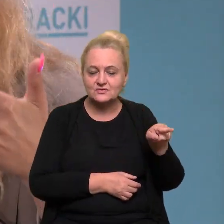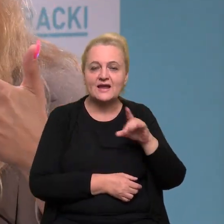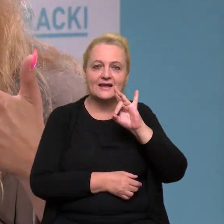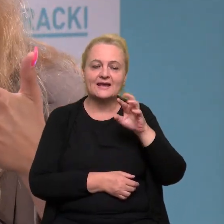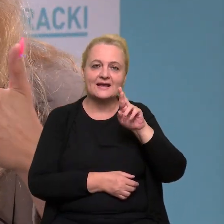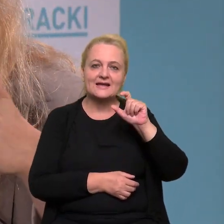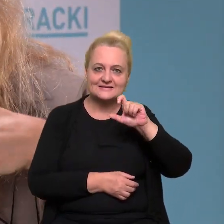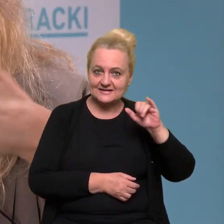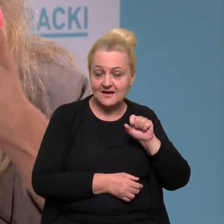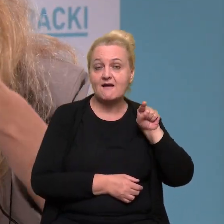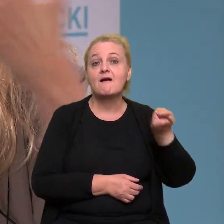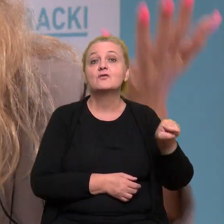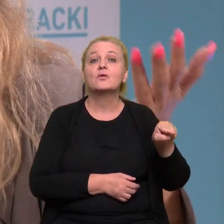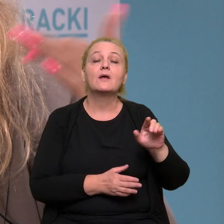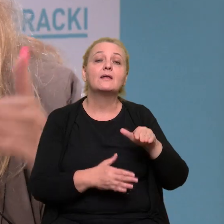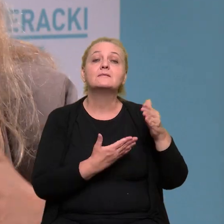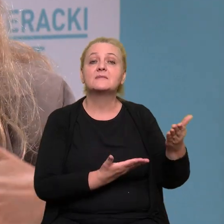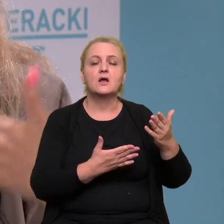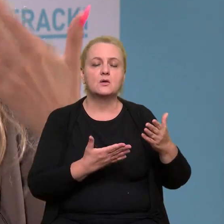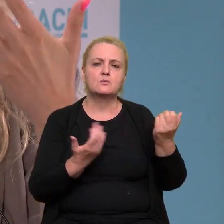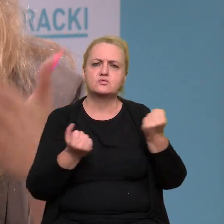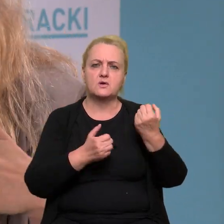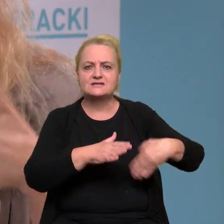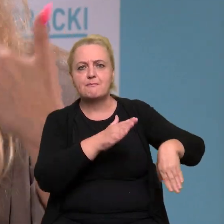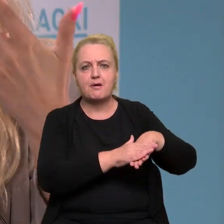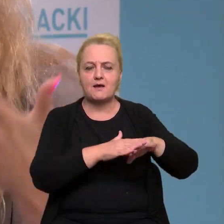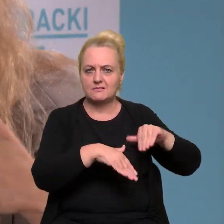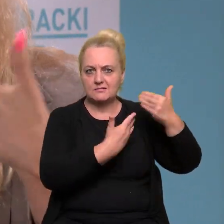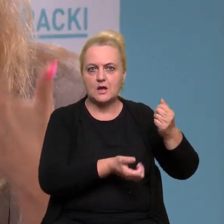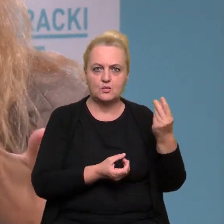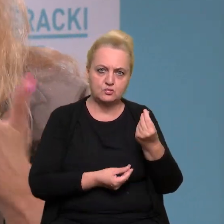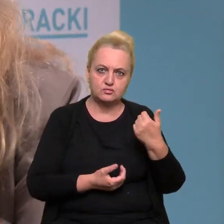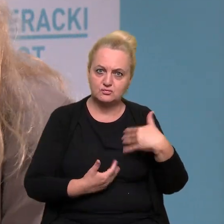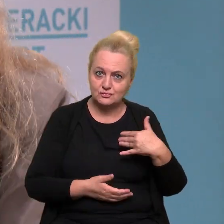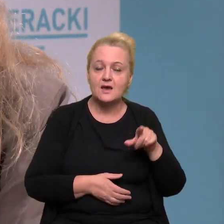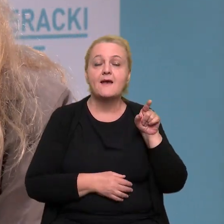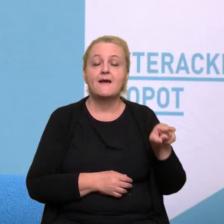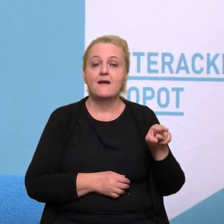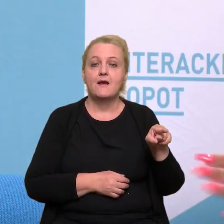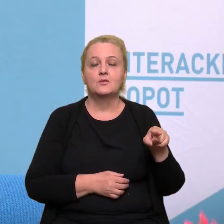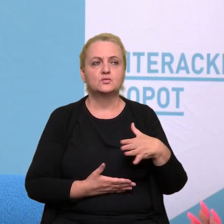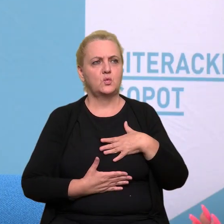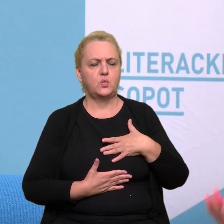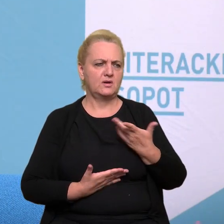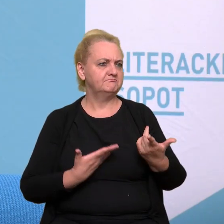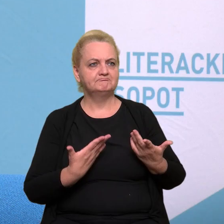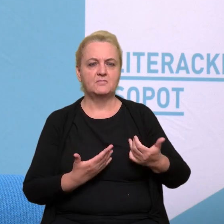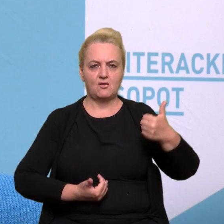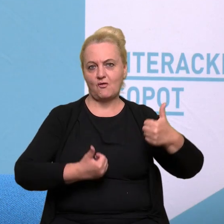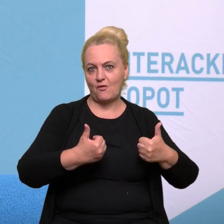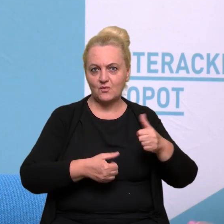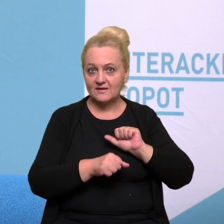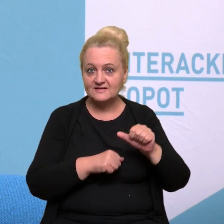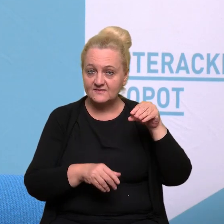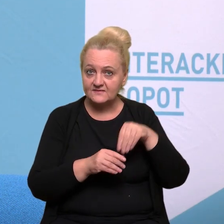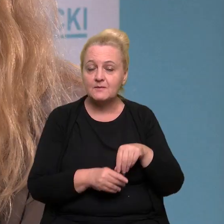Gracja, dostaje duży spadek i zaczyna się też pewna konkurencja między nimi, ale